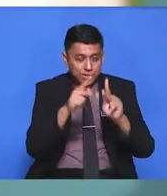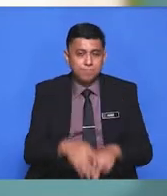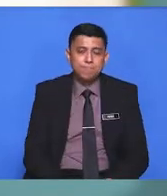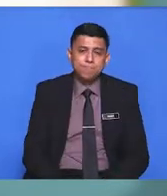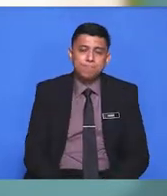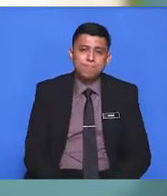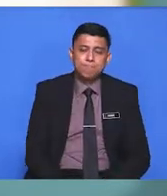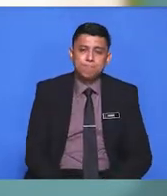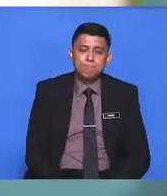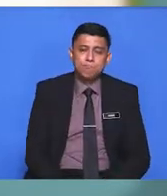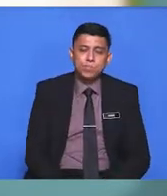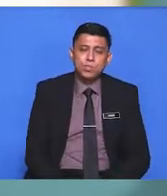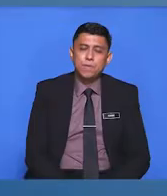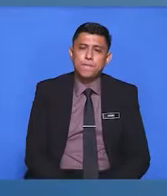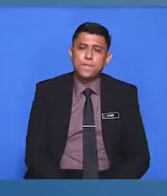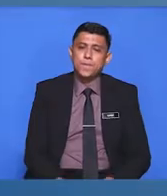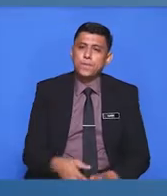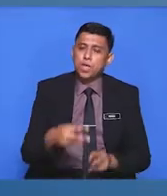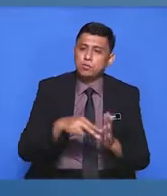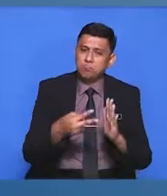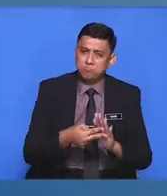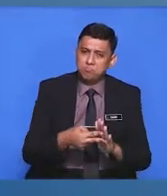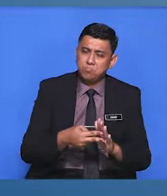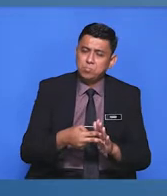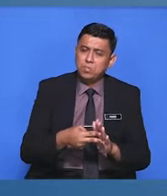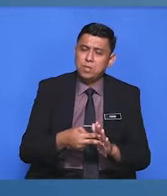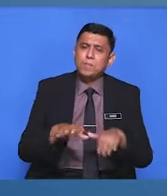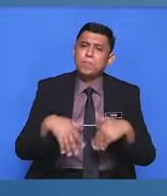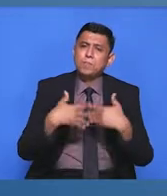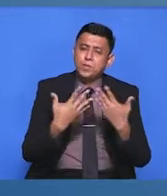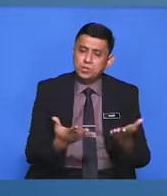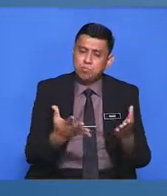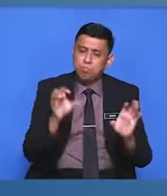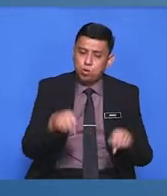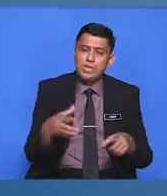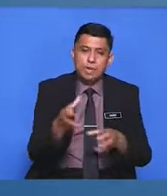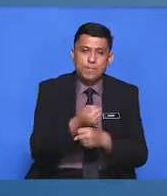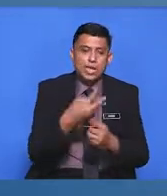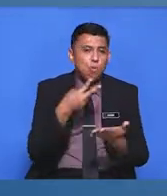Sumber kewangan ini membawa maksud bagaimana kamu boleh mendapatkan wang.